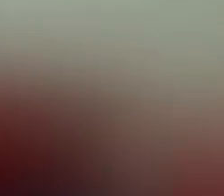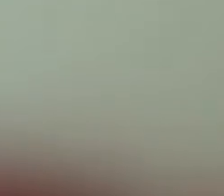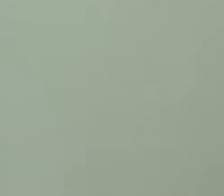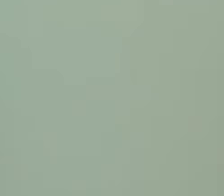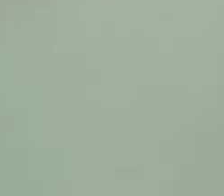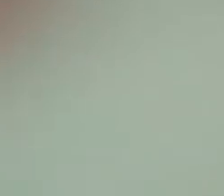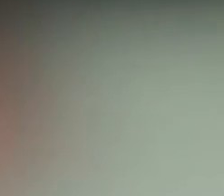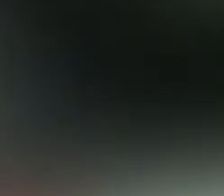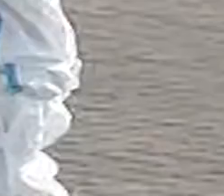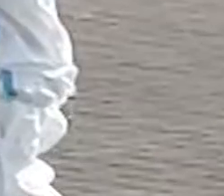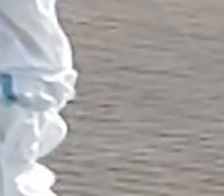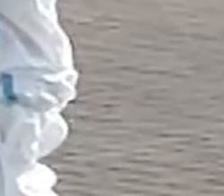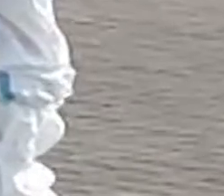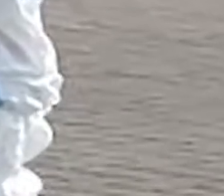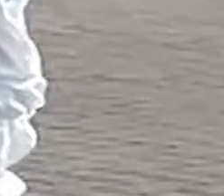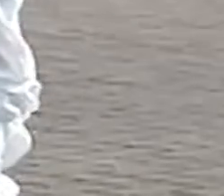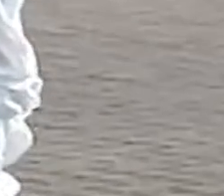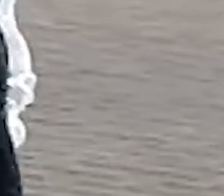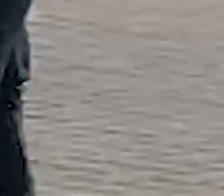harus dirawat.